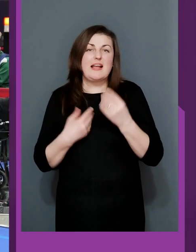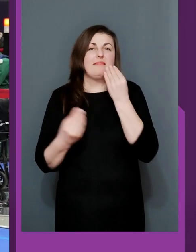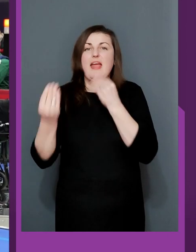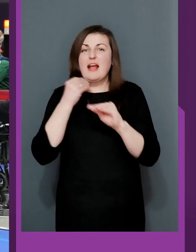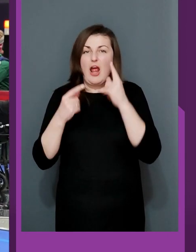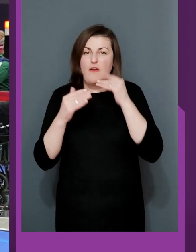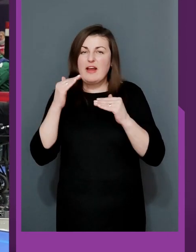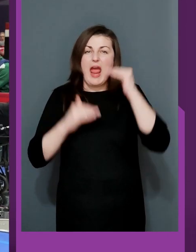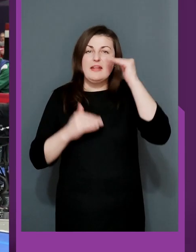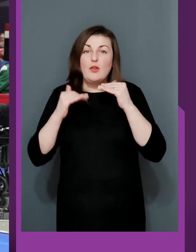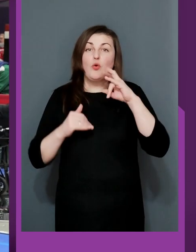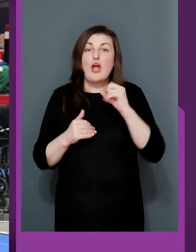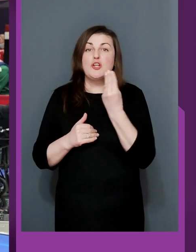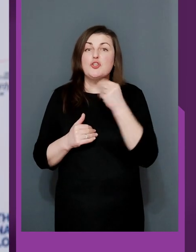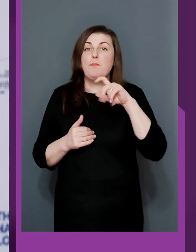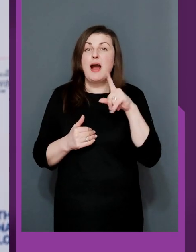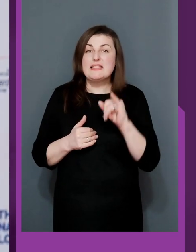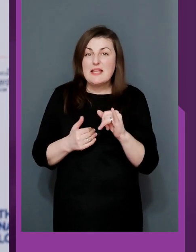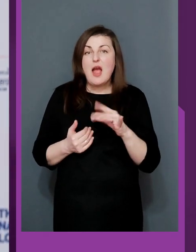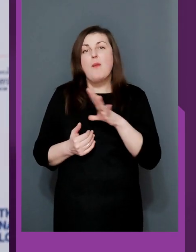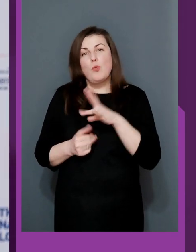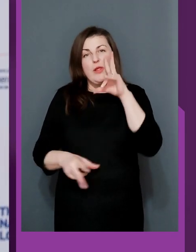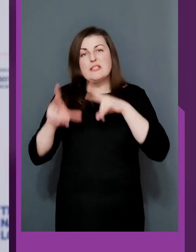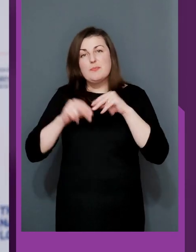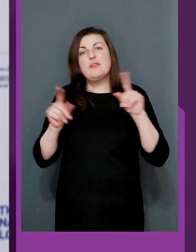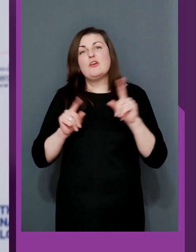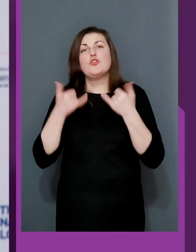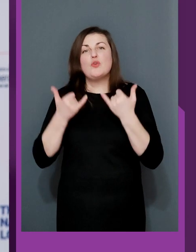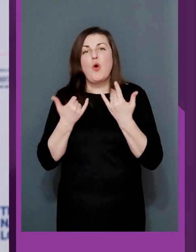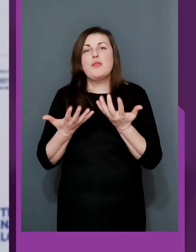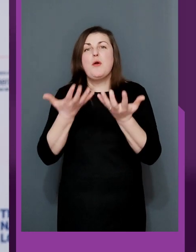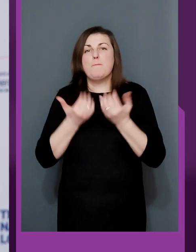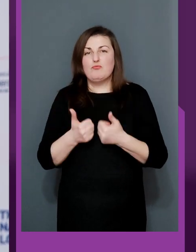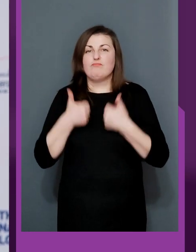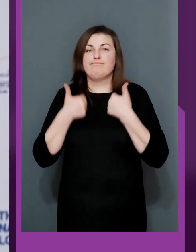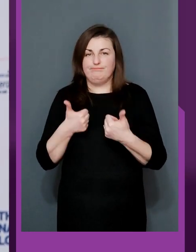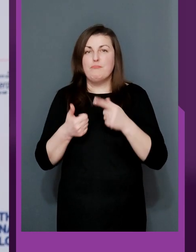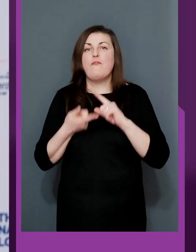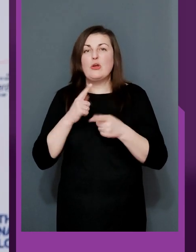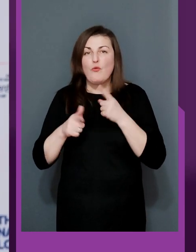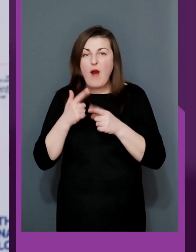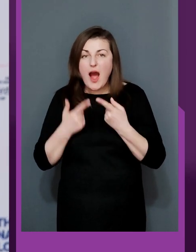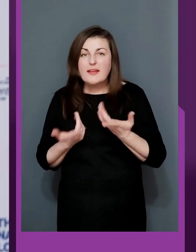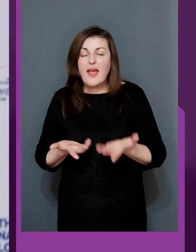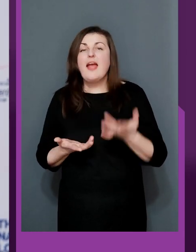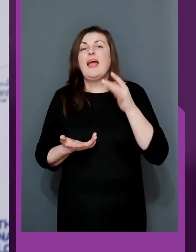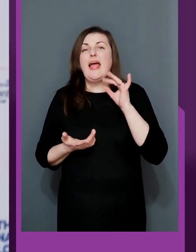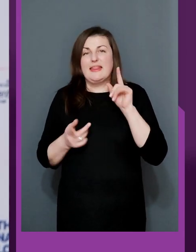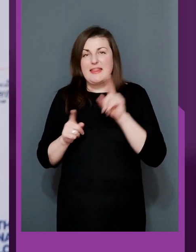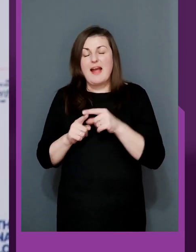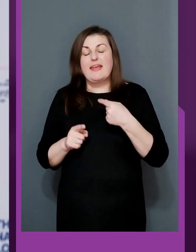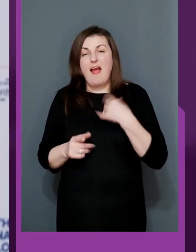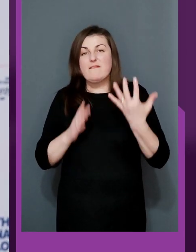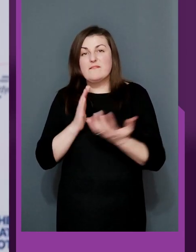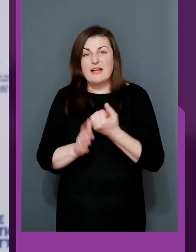найкращий в рейтингу на шпазі були сподівання що сьогодні получиться добре провати Так в пулі